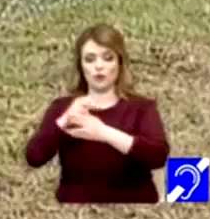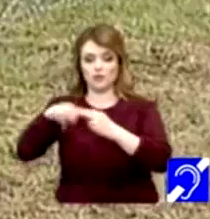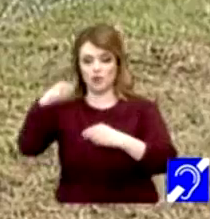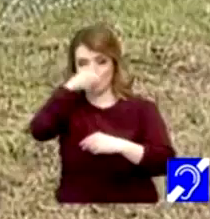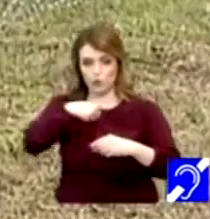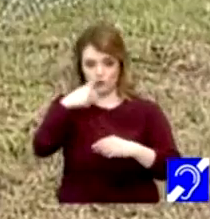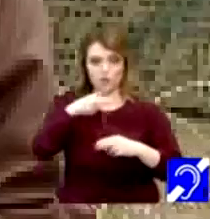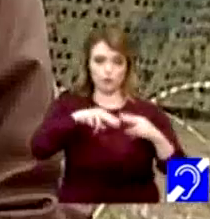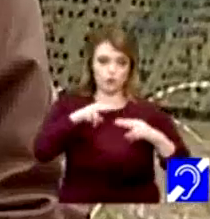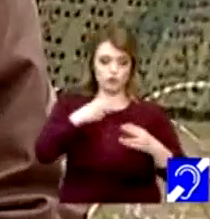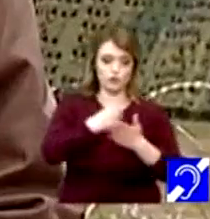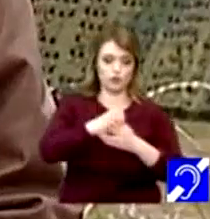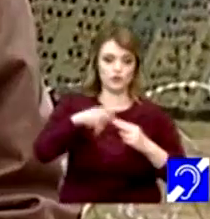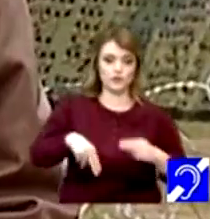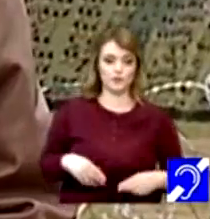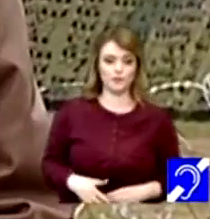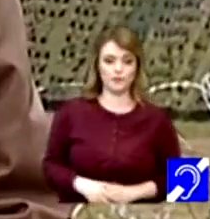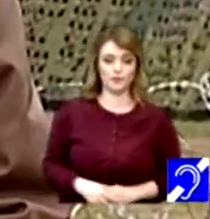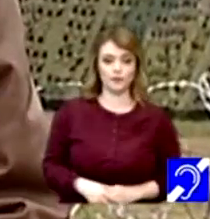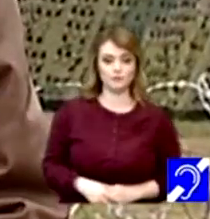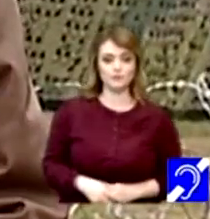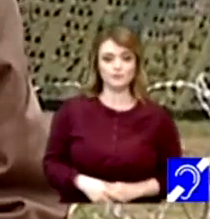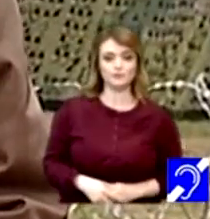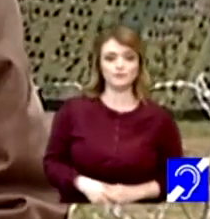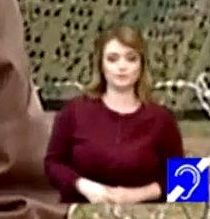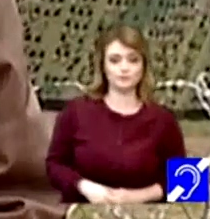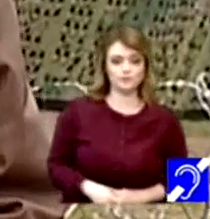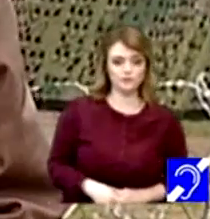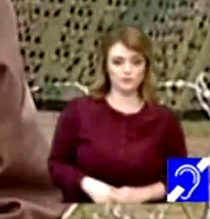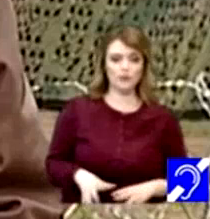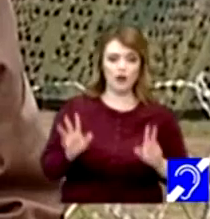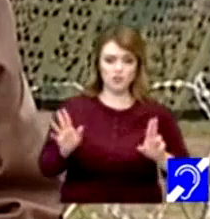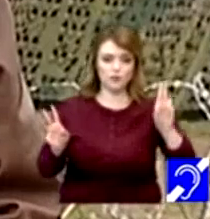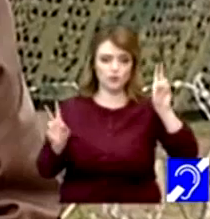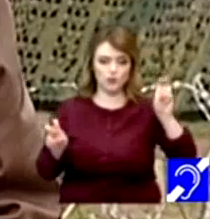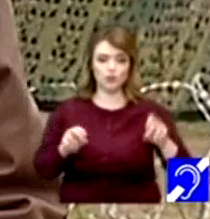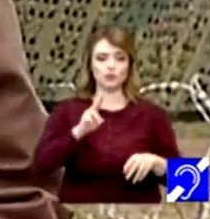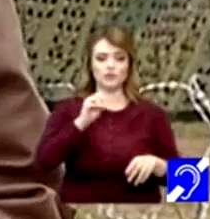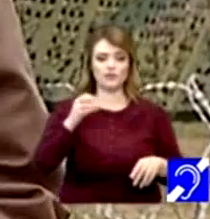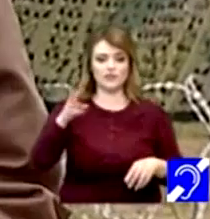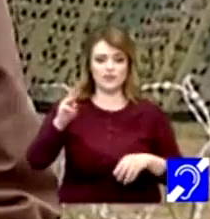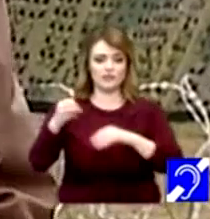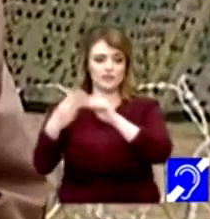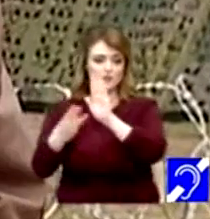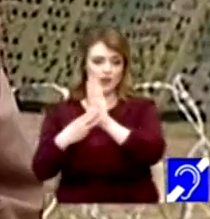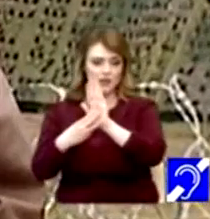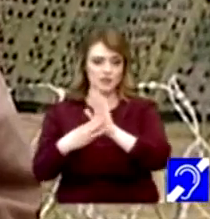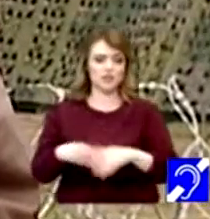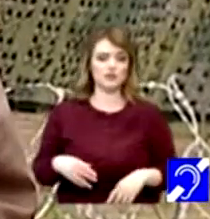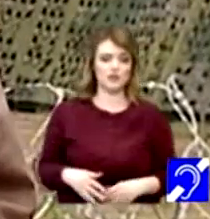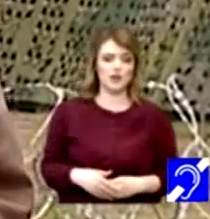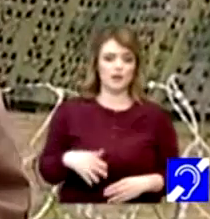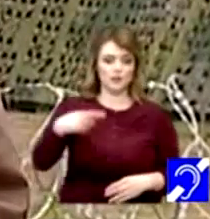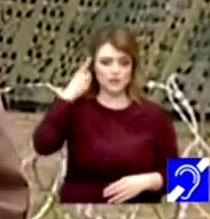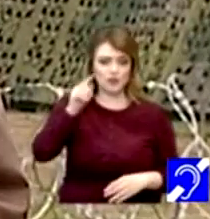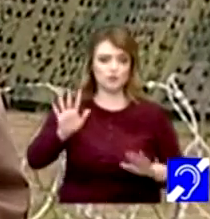și un regiment logistic. 18-a divizia zmechanizowana jest ważna ze względu na odstraszanie. Wiemy, co dzieje się za naszą